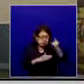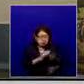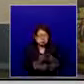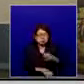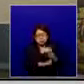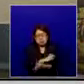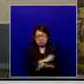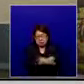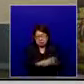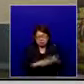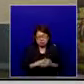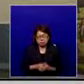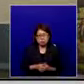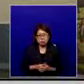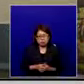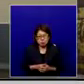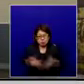พี่น้องครับ